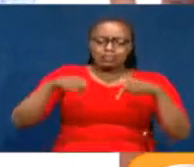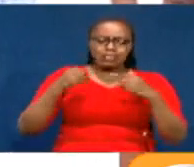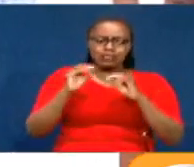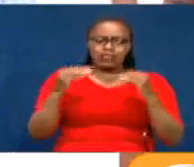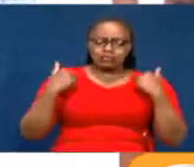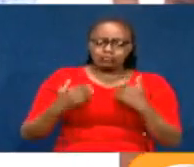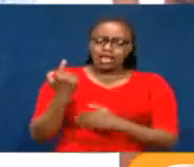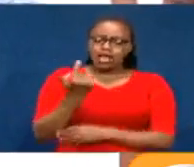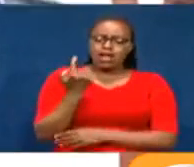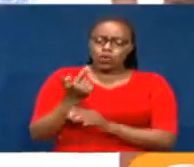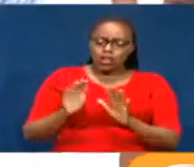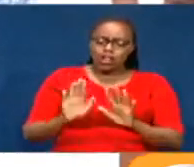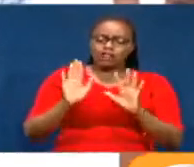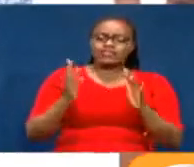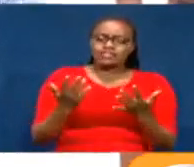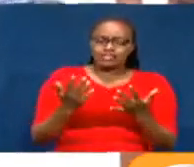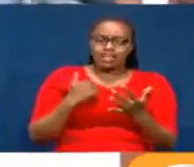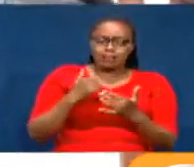ndo niko.